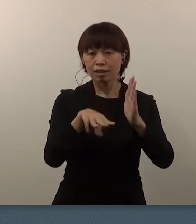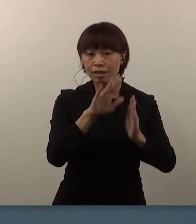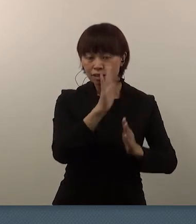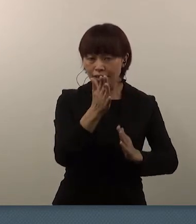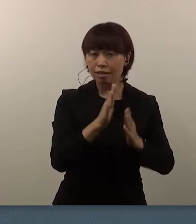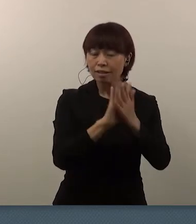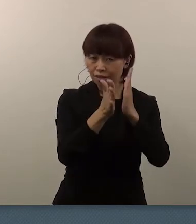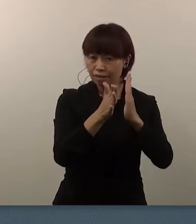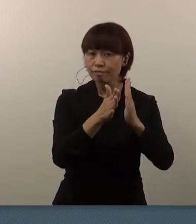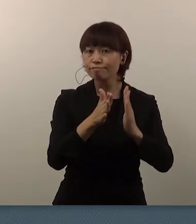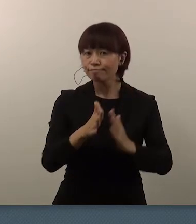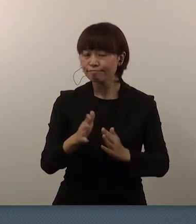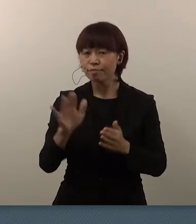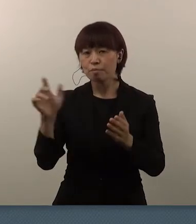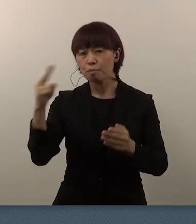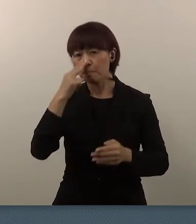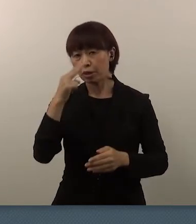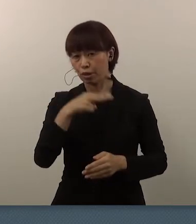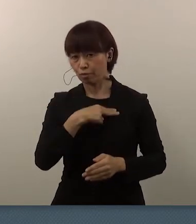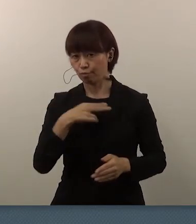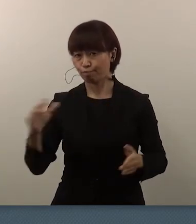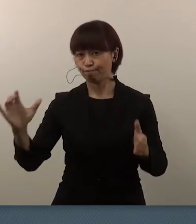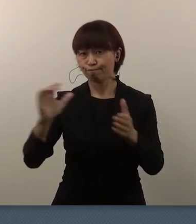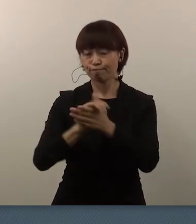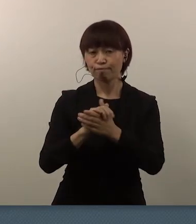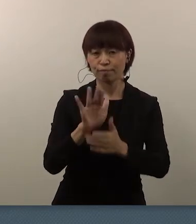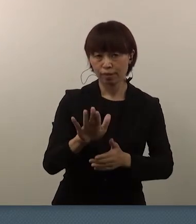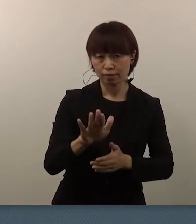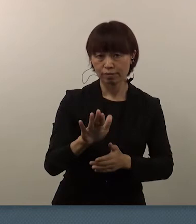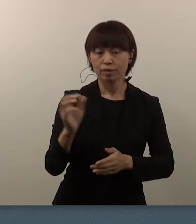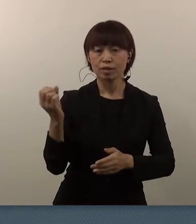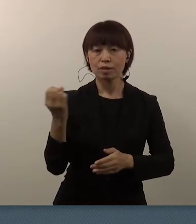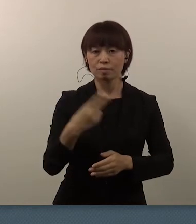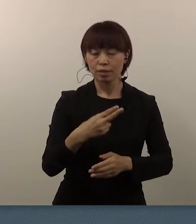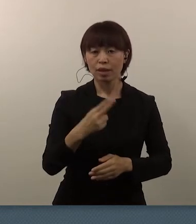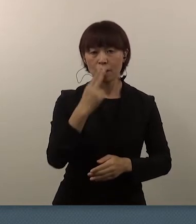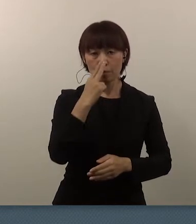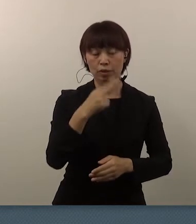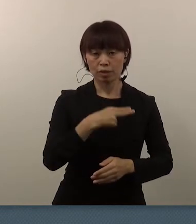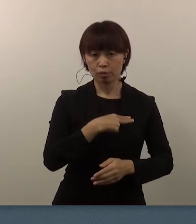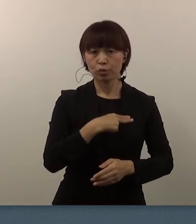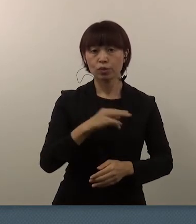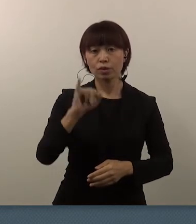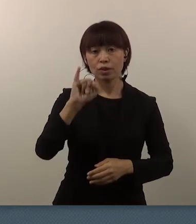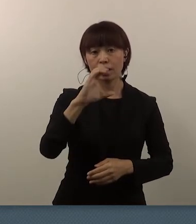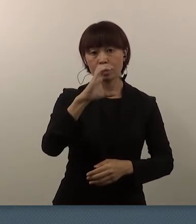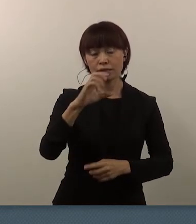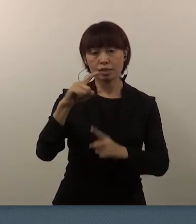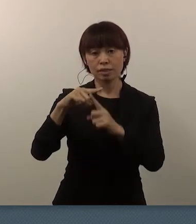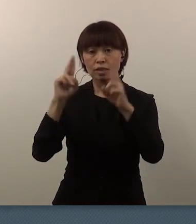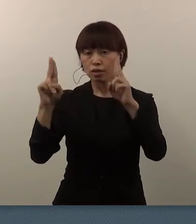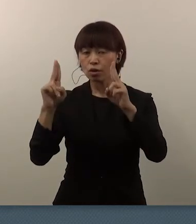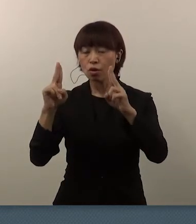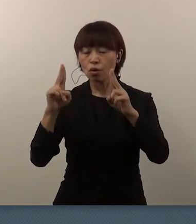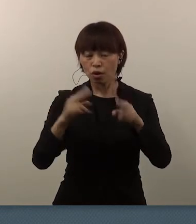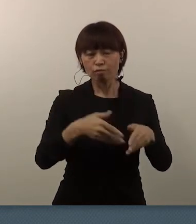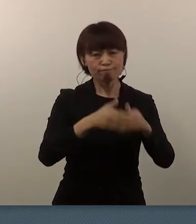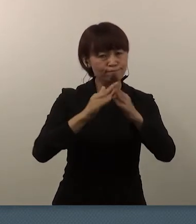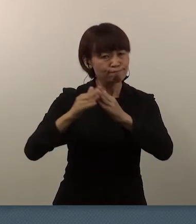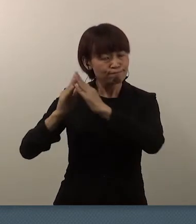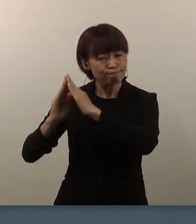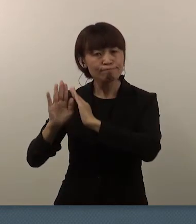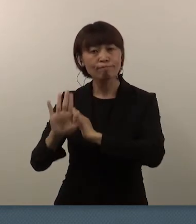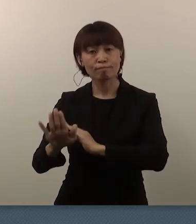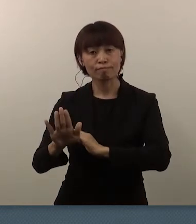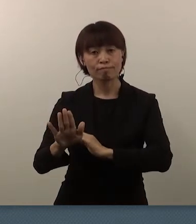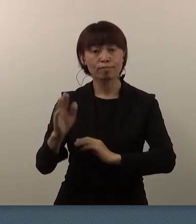的であることや、ベトナムの ICT 企業がすでに複数社神奈川に進出していること、